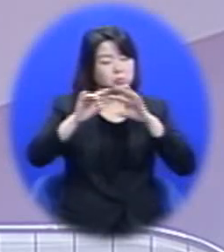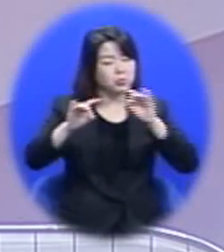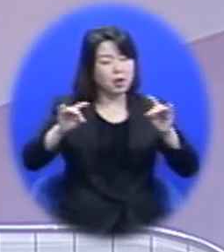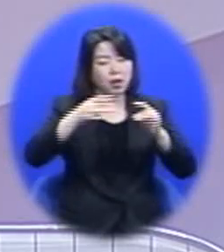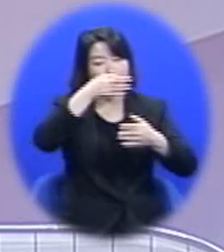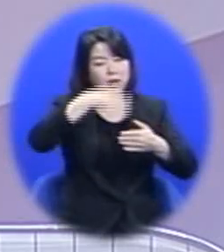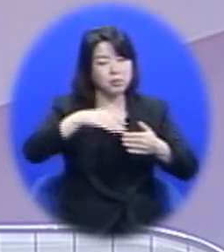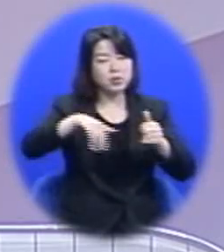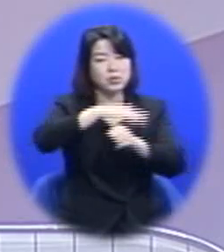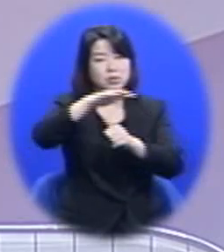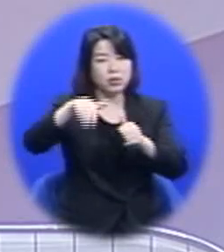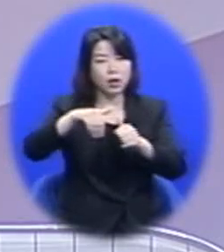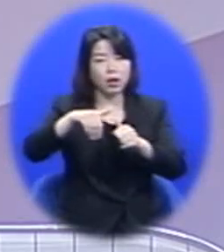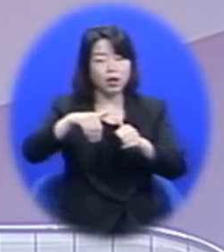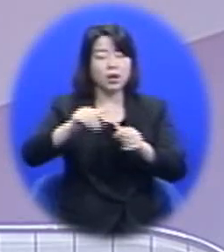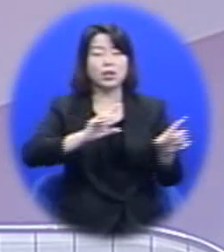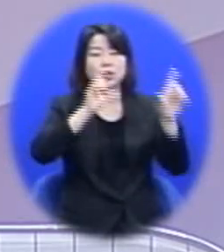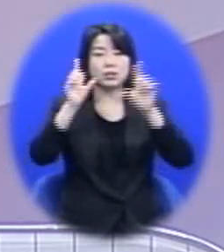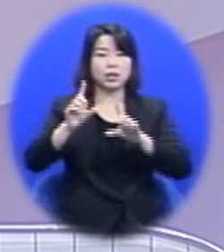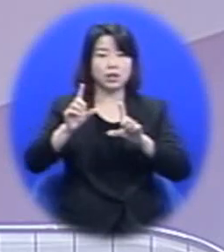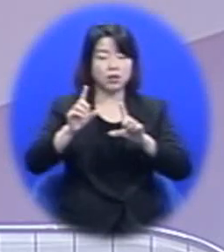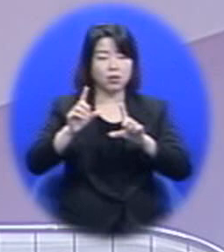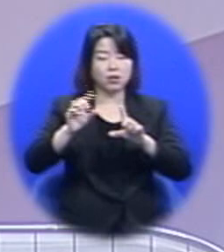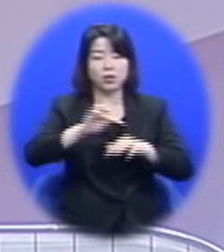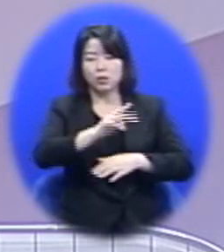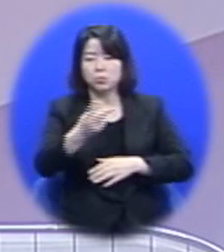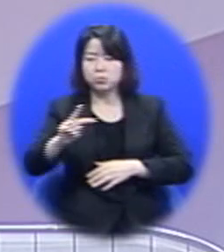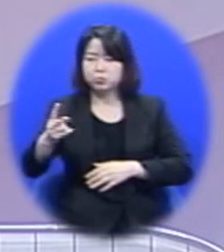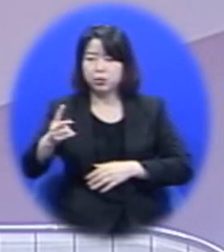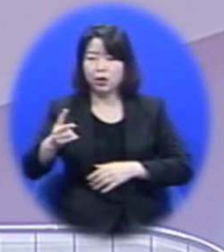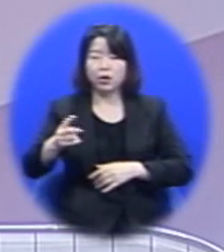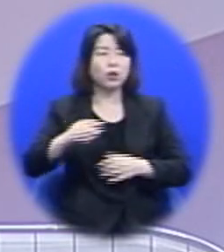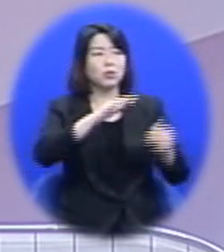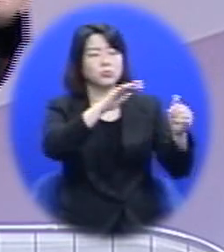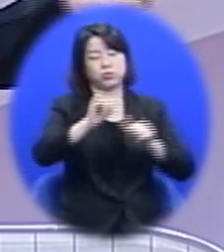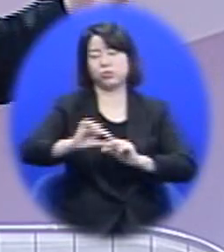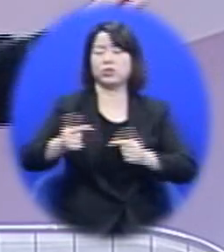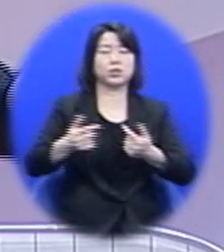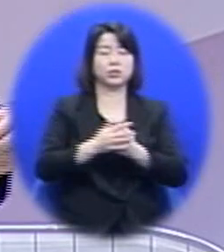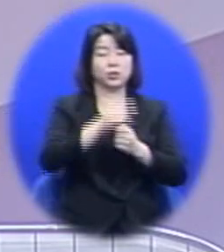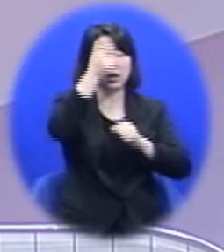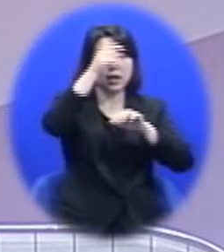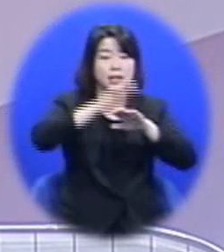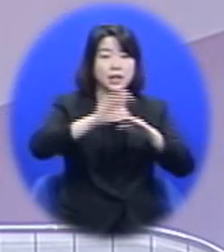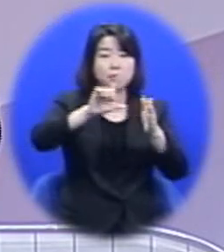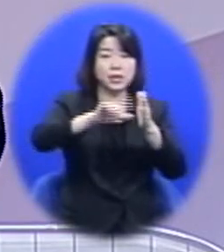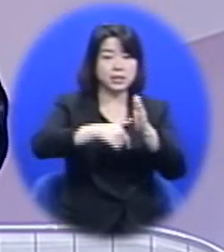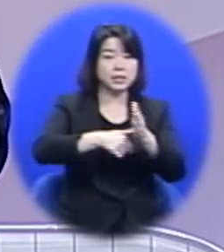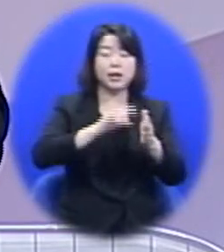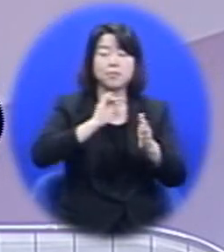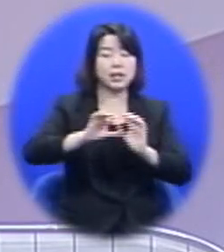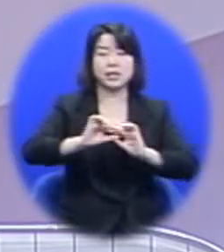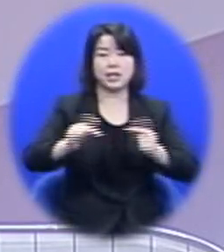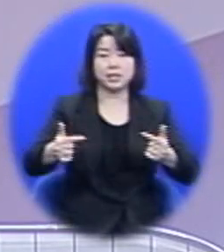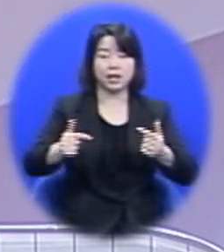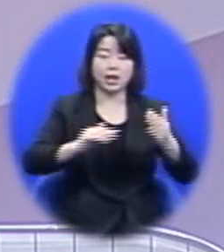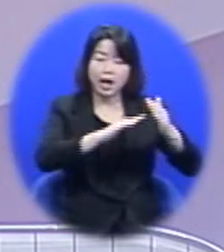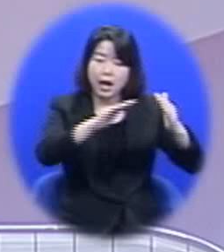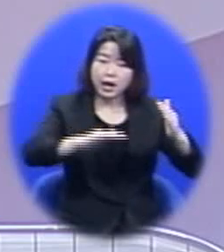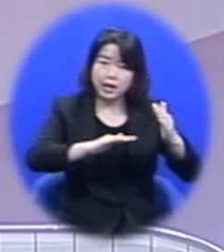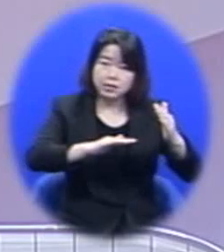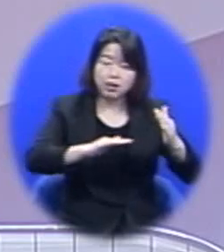속에 그렇게 살도록 우리가 부름을 받은 줄 아십니까? 예배와 기도 시간만 아니고